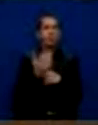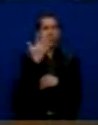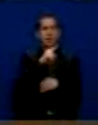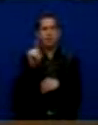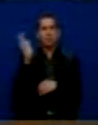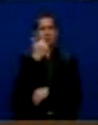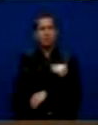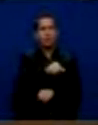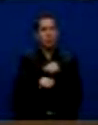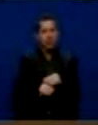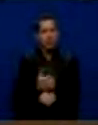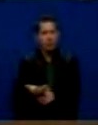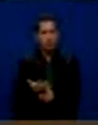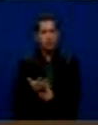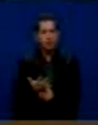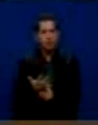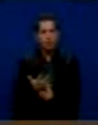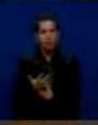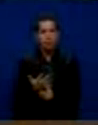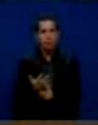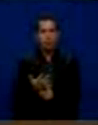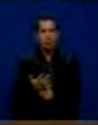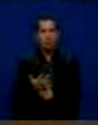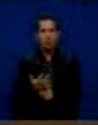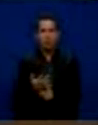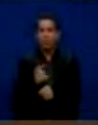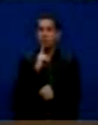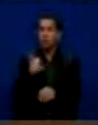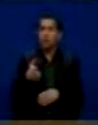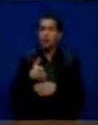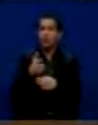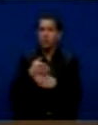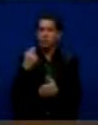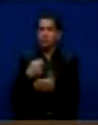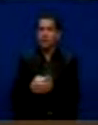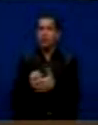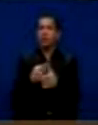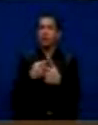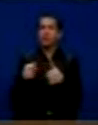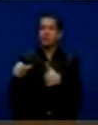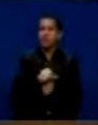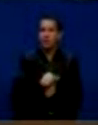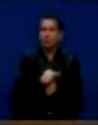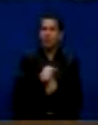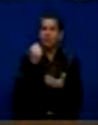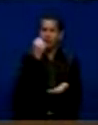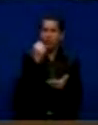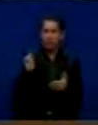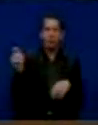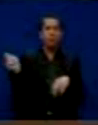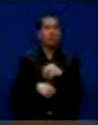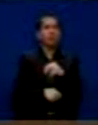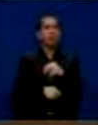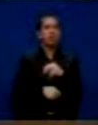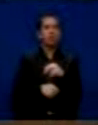burg. Kushdo që në çfarë mënyrë të drejtë për drejtës të tërthërt ofron, kërkon, mbledh ose fsheh fonde, dënohet me burgim prej 3 deri në 15